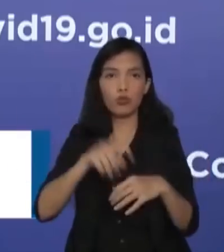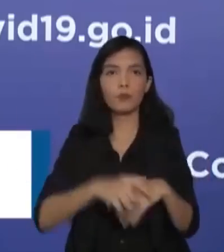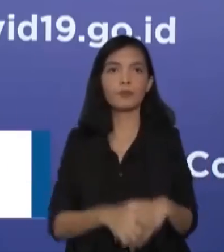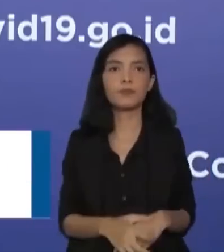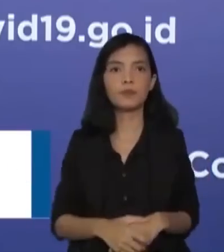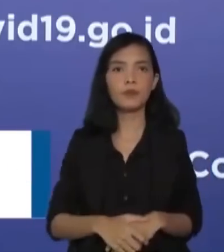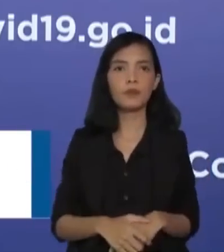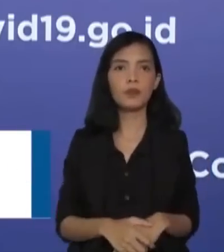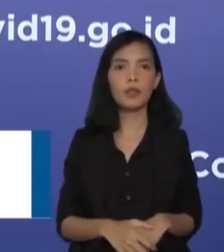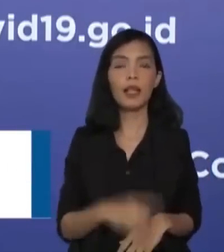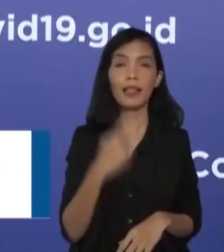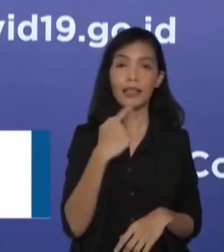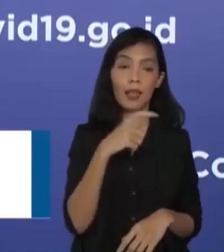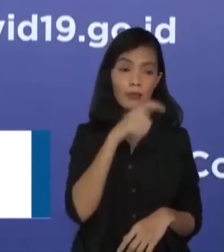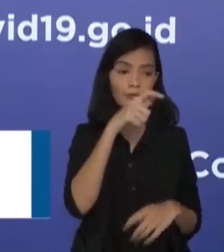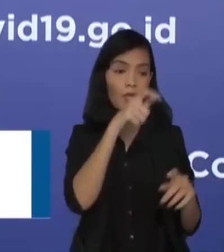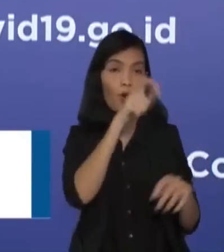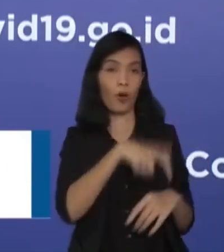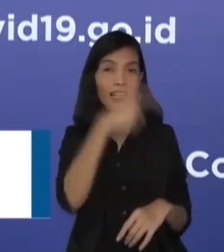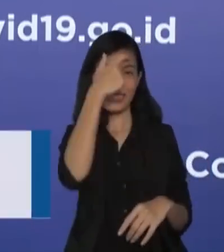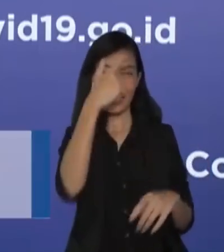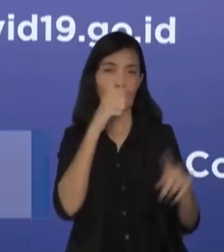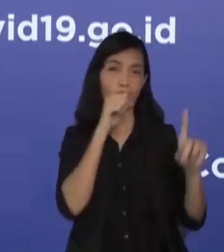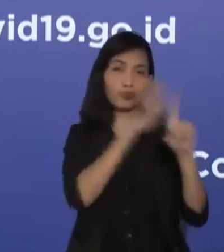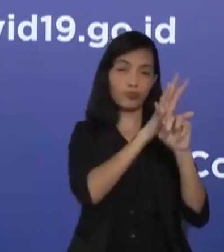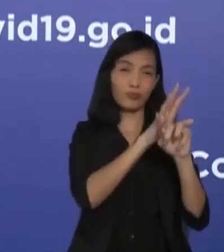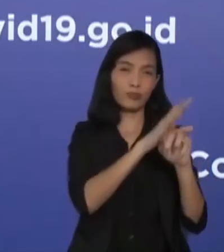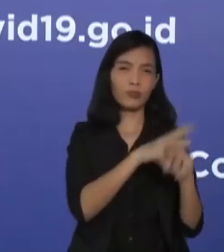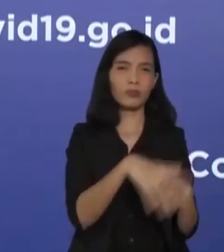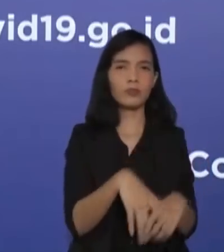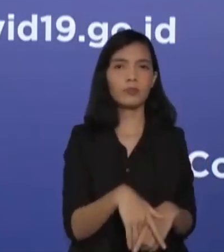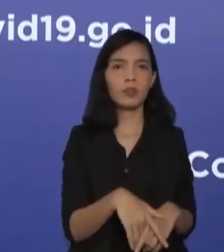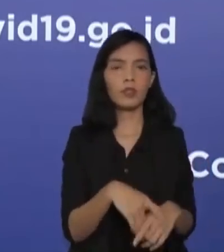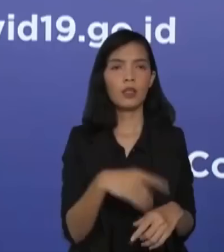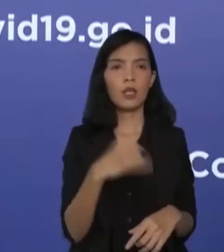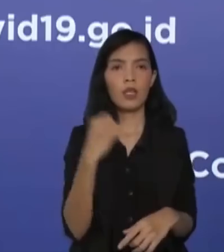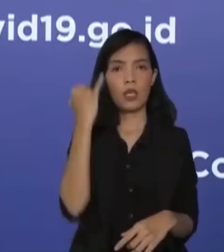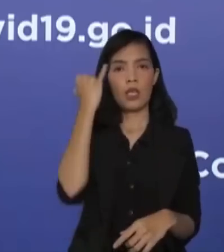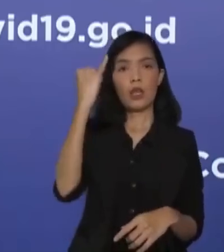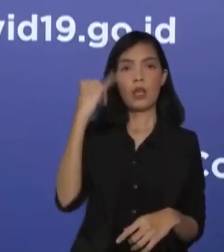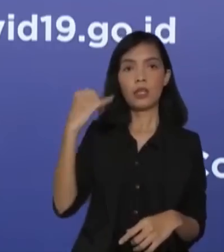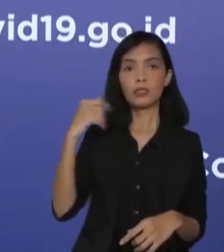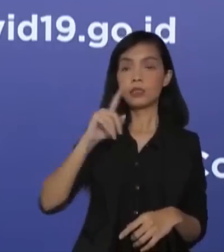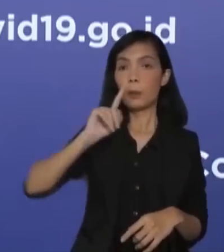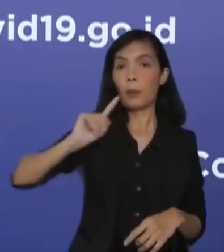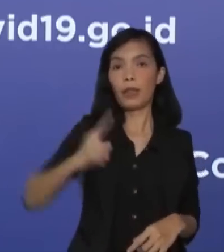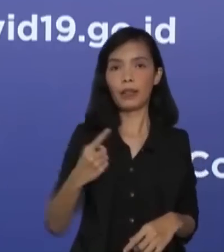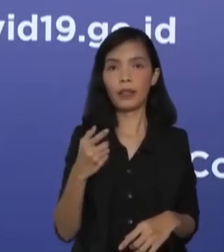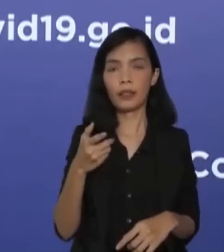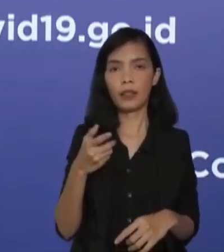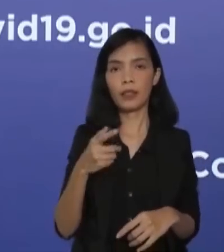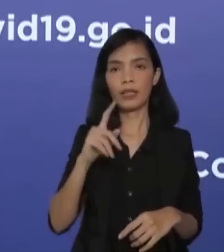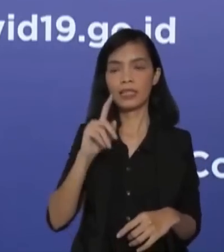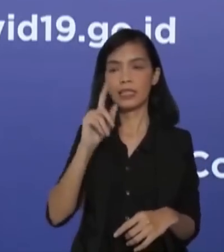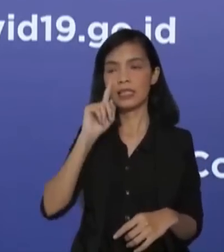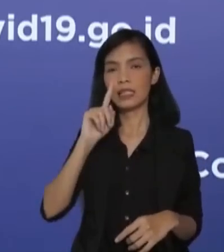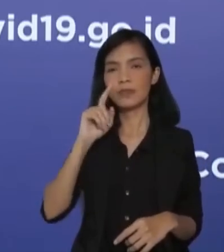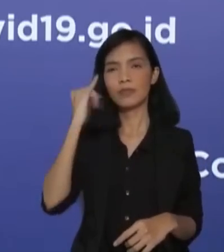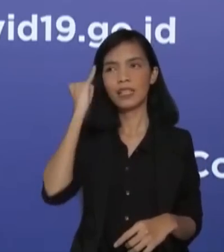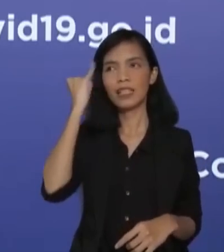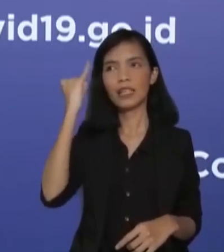terkait dengan penanganan pasien, bisa kami laporkan salah satu inovasi cepat ya melalui